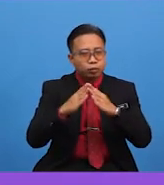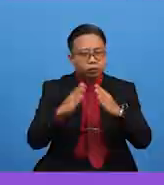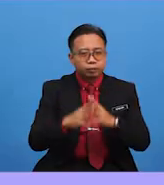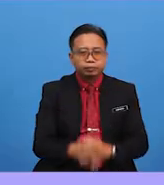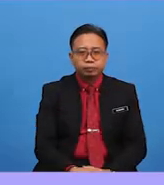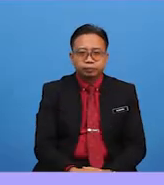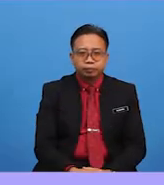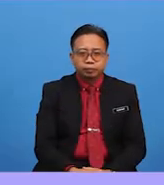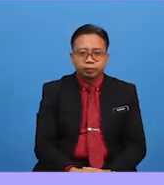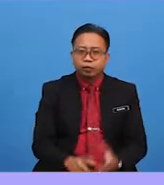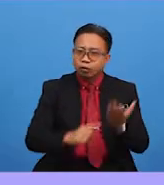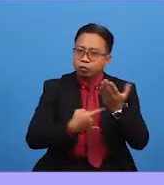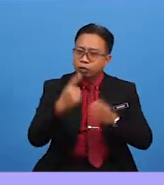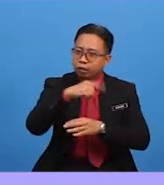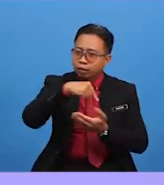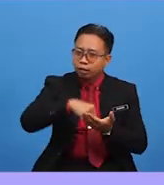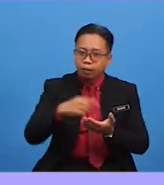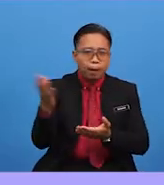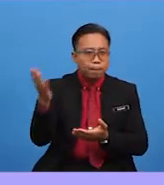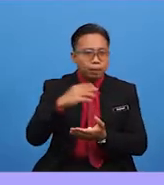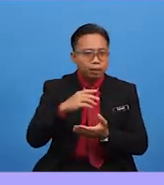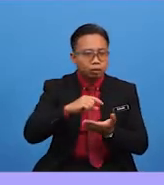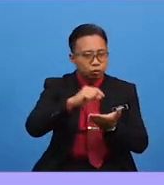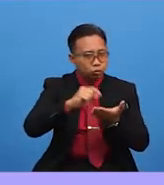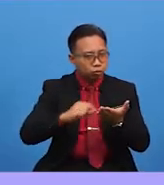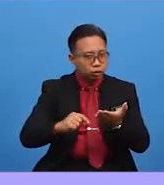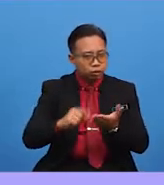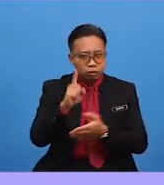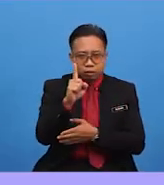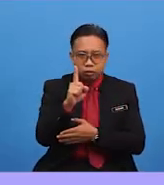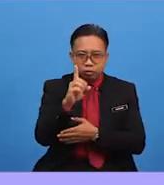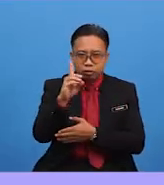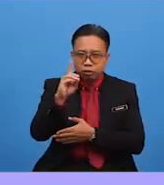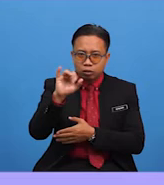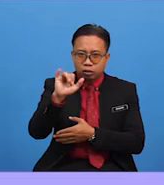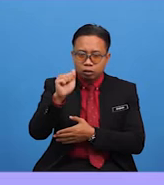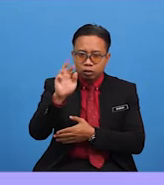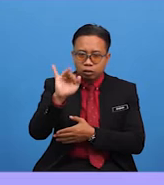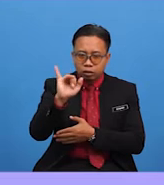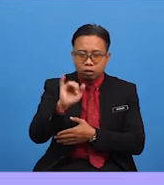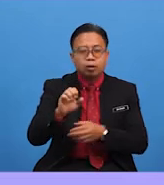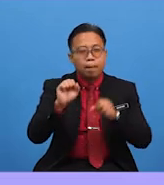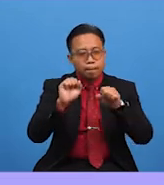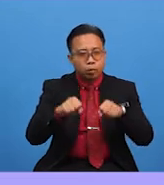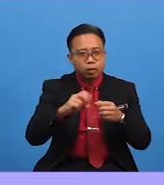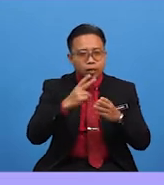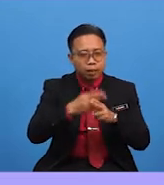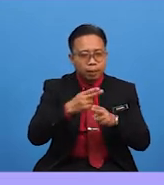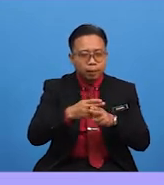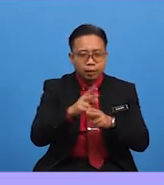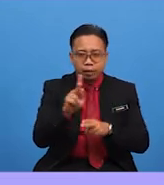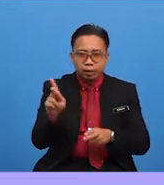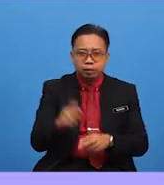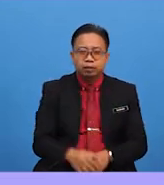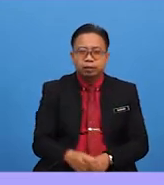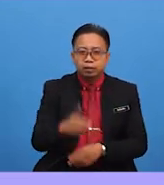rumah. Mulai hari ini, mari kita tulis sebuah diari. Kita boleh namakan